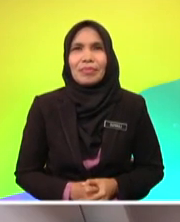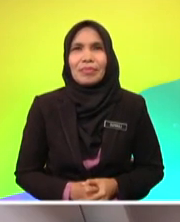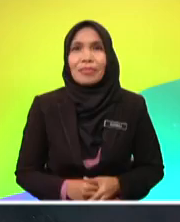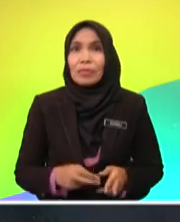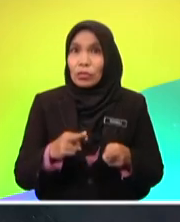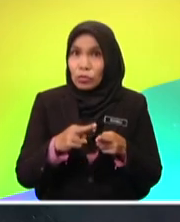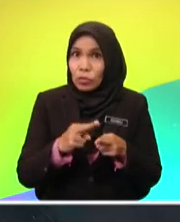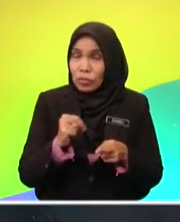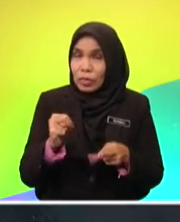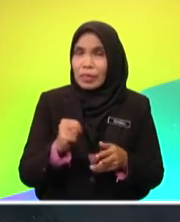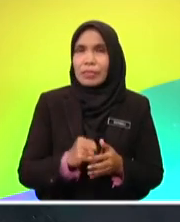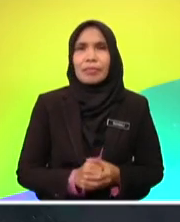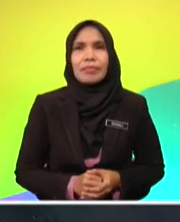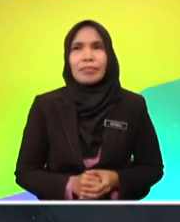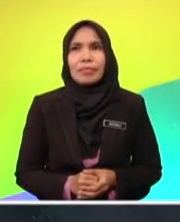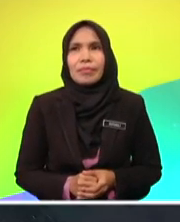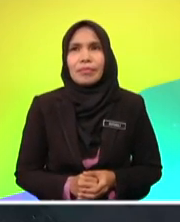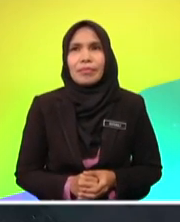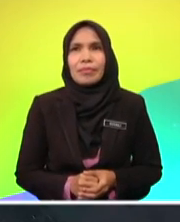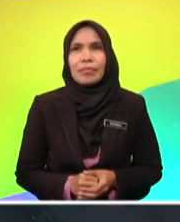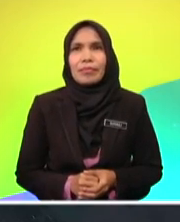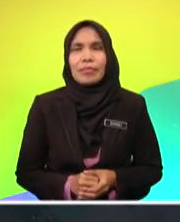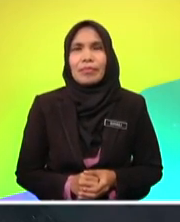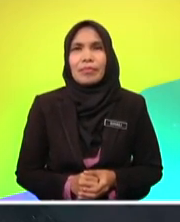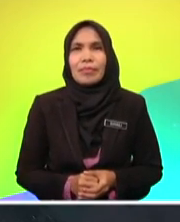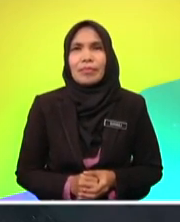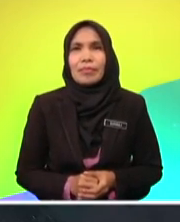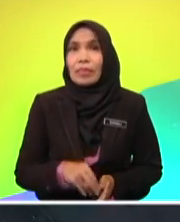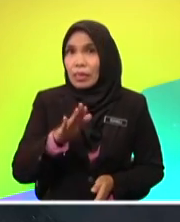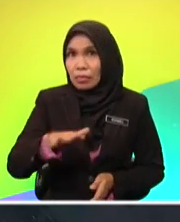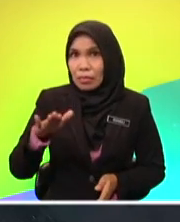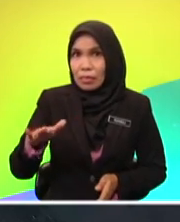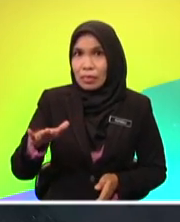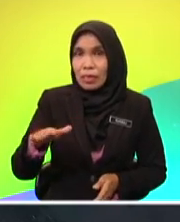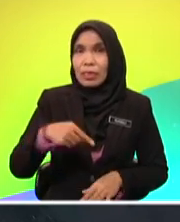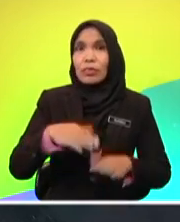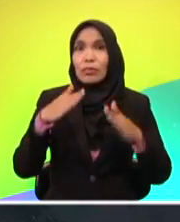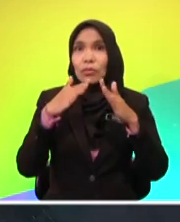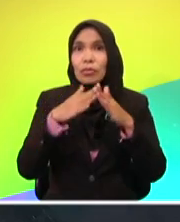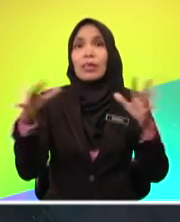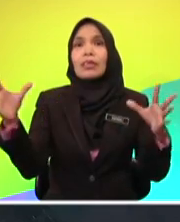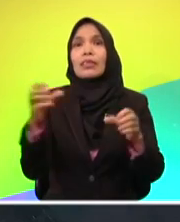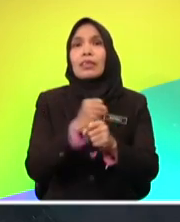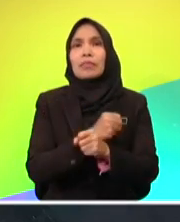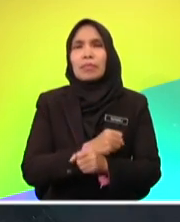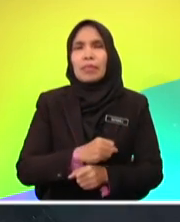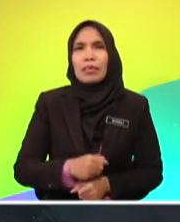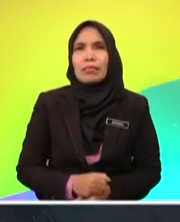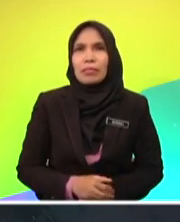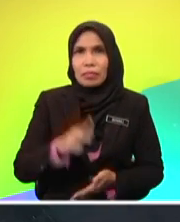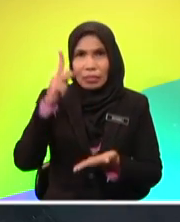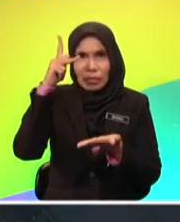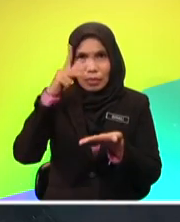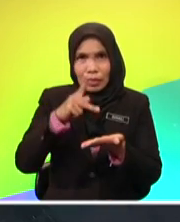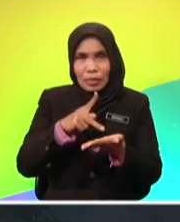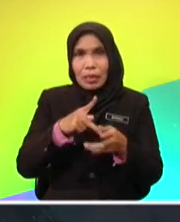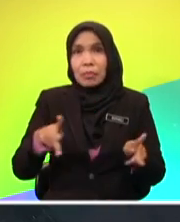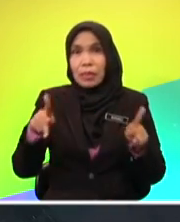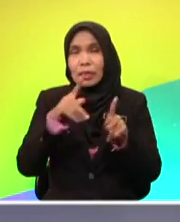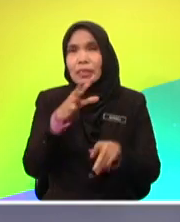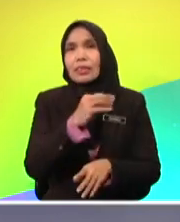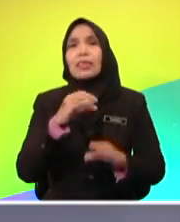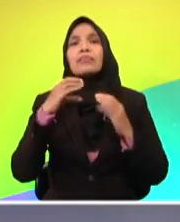yang cikgu Syaira dan juga cikgu Suhailah harapkan, anak-anak di rumah dapat mengenal pasti dan juga